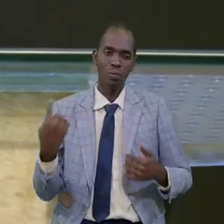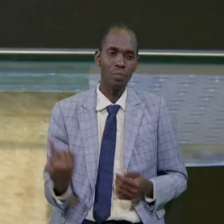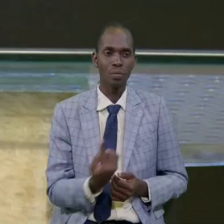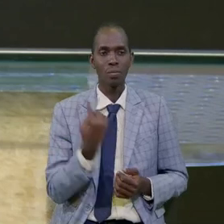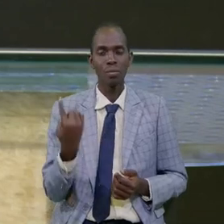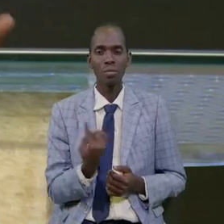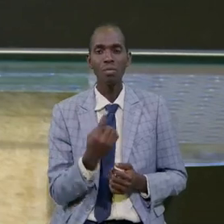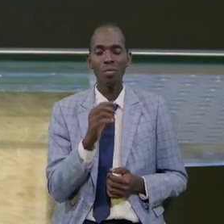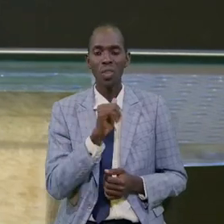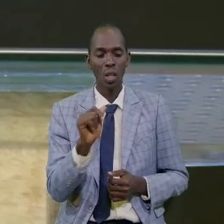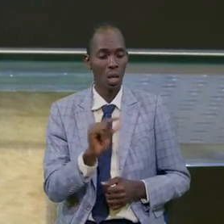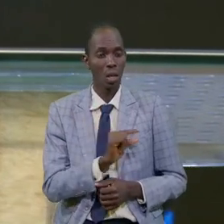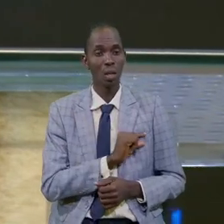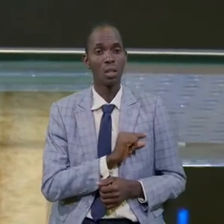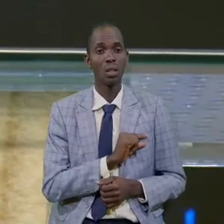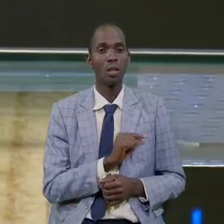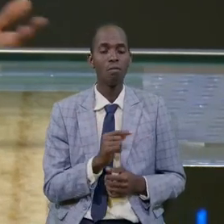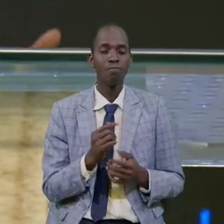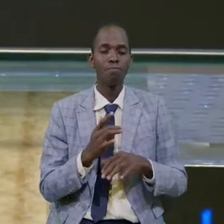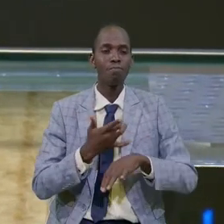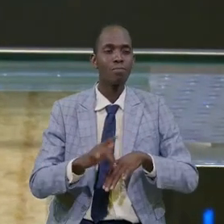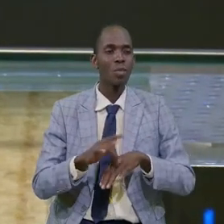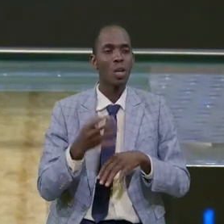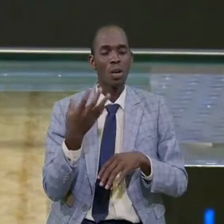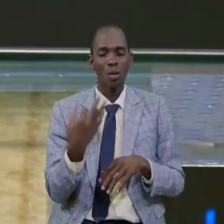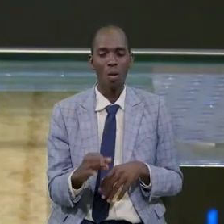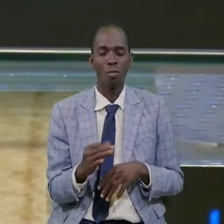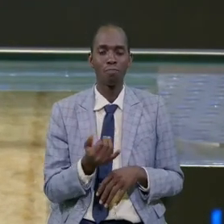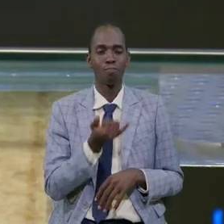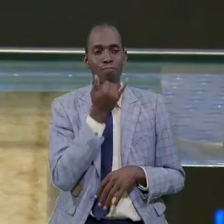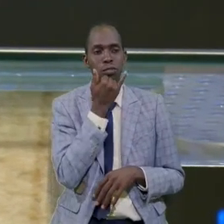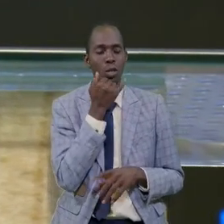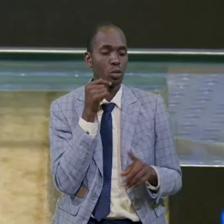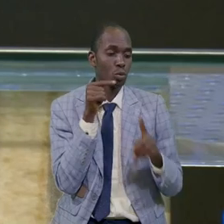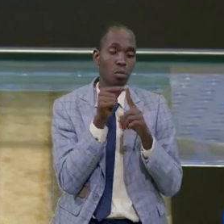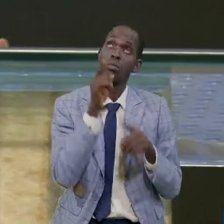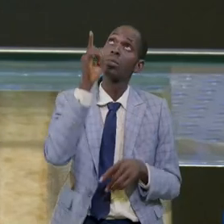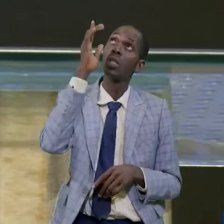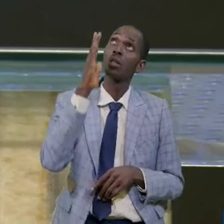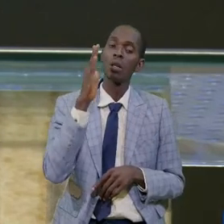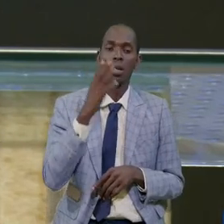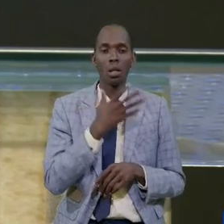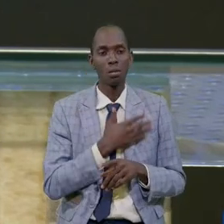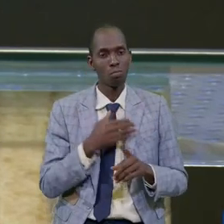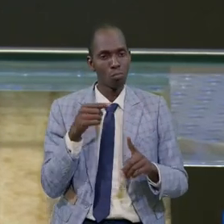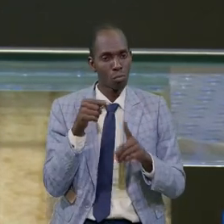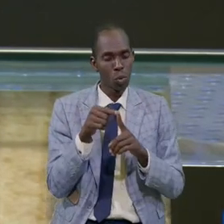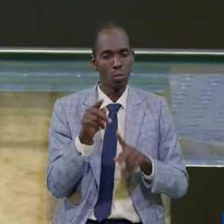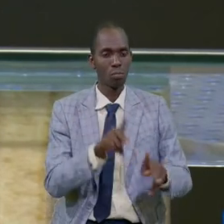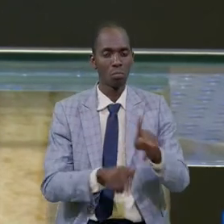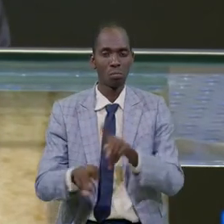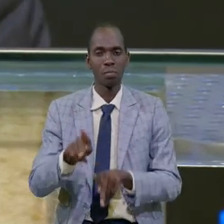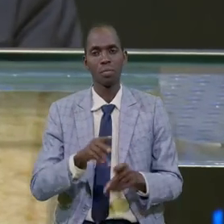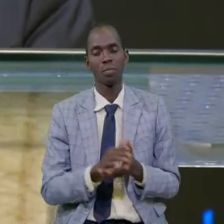d'avoir constamment une conscience sans reproche devant Dieu et devant les